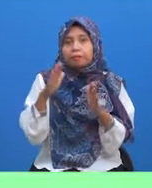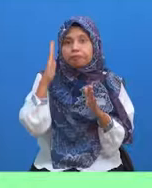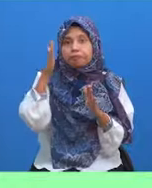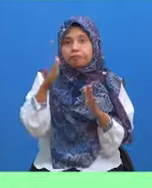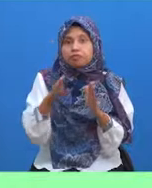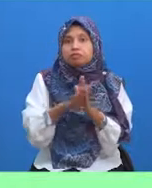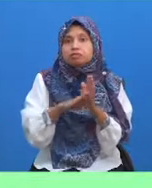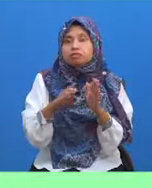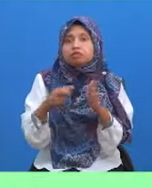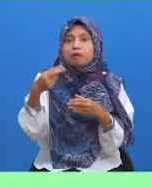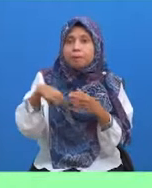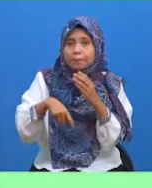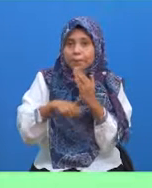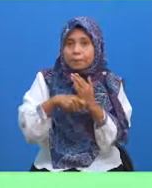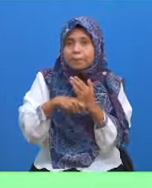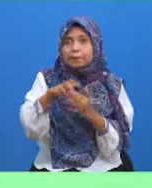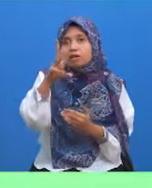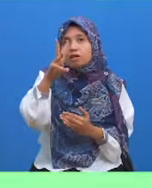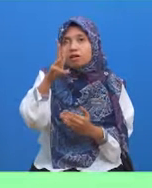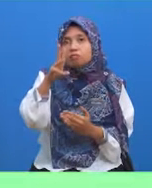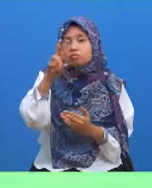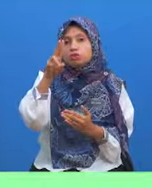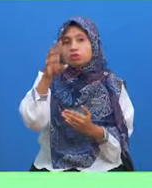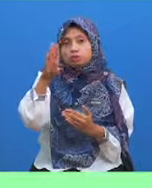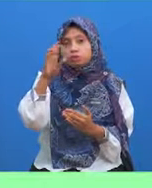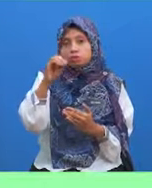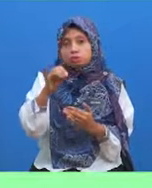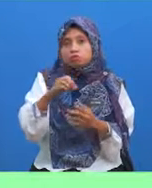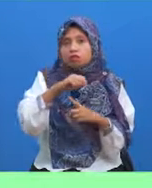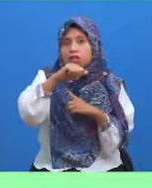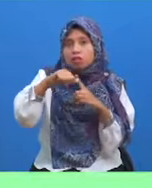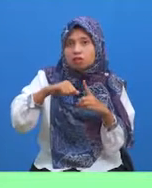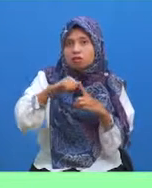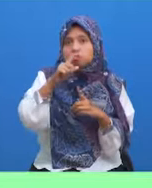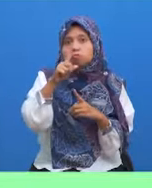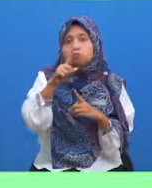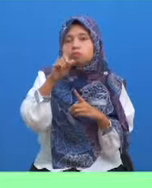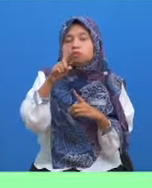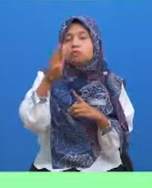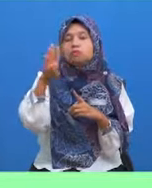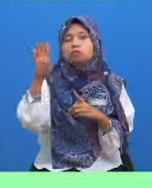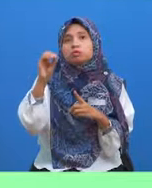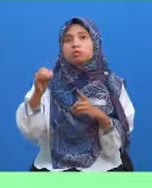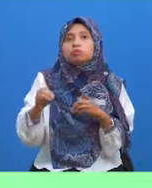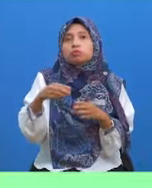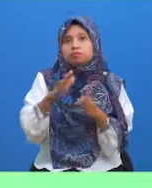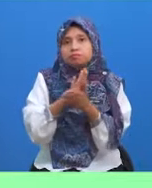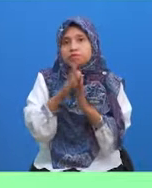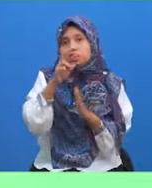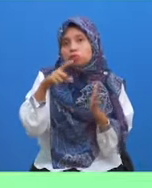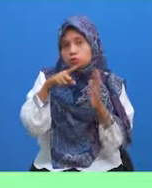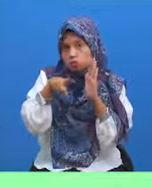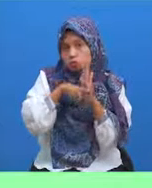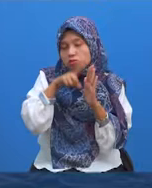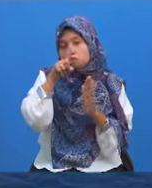hasil sebanyak rm-240 apabila rem 1440 ditolak kain dengan hm1200